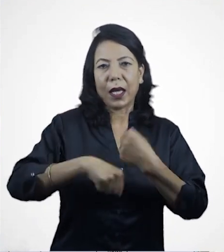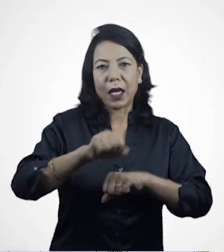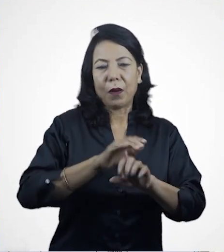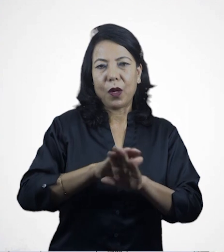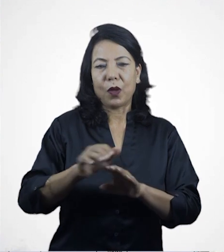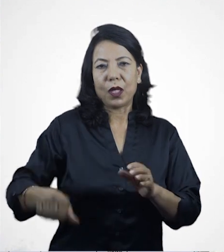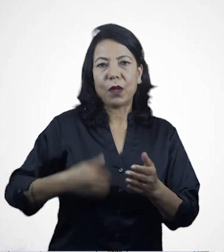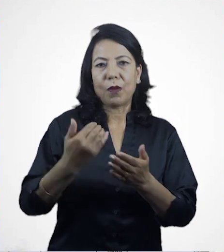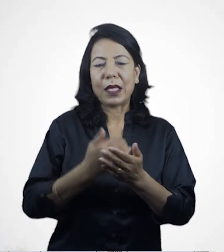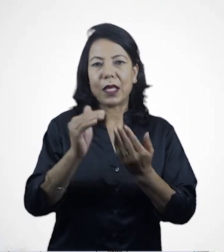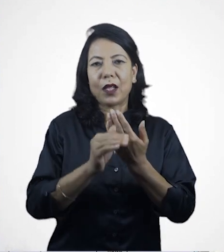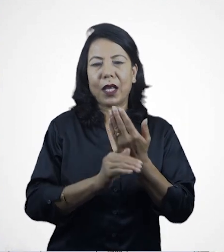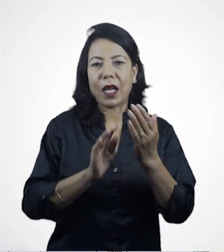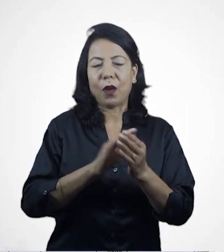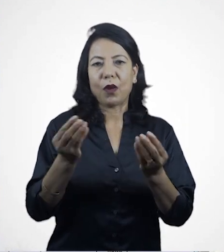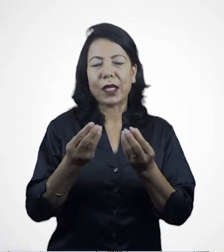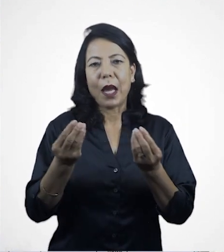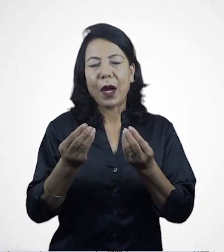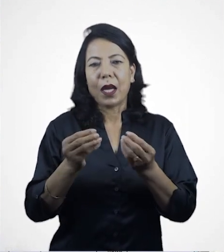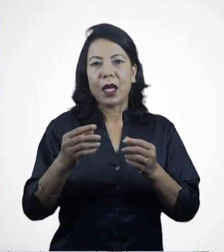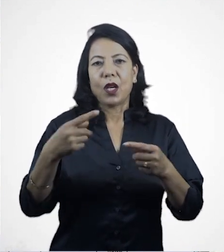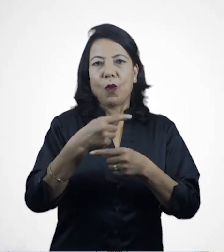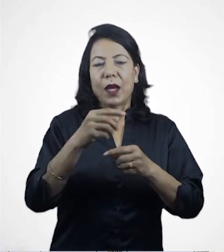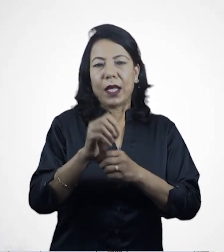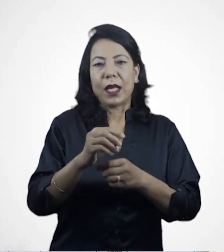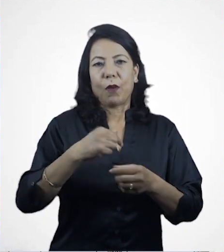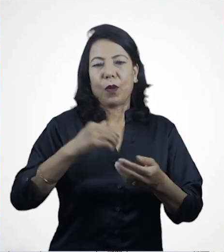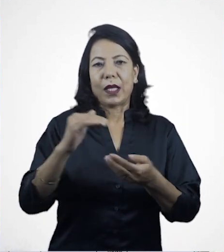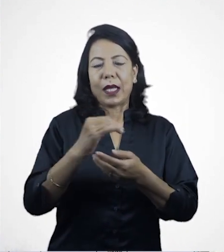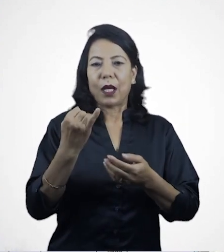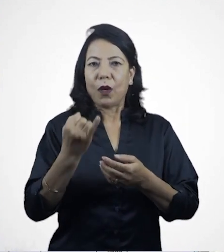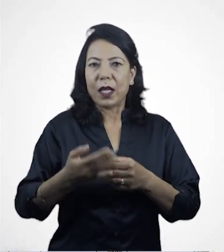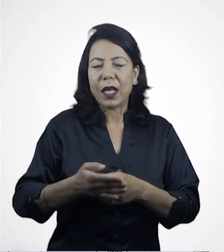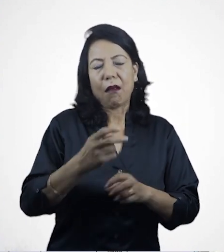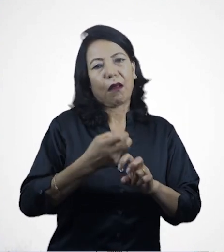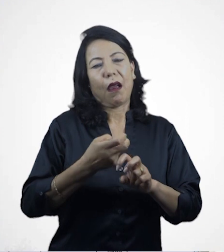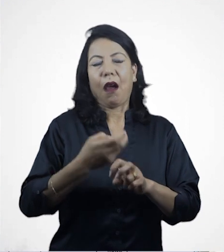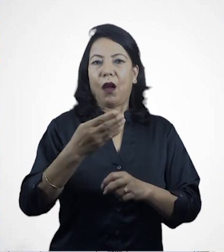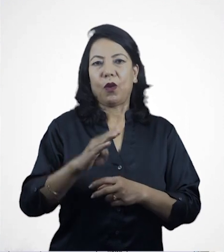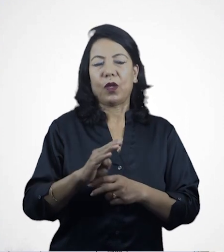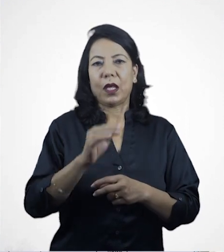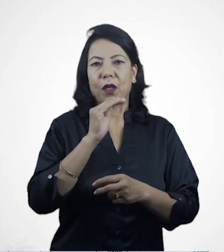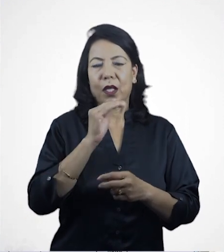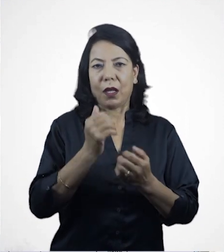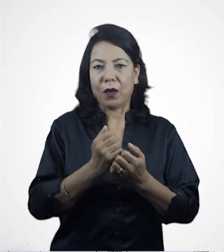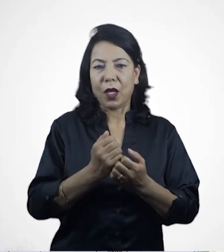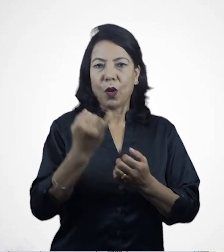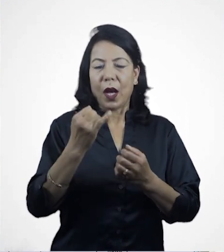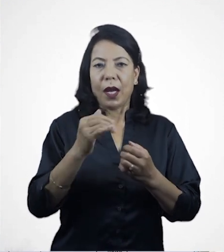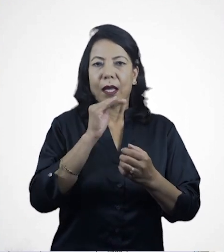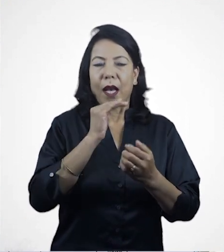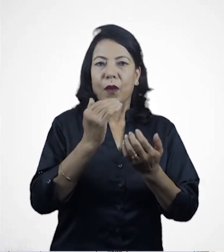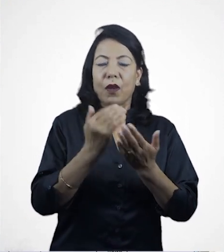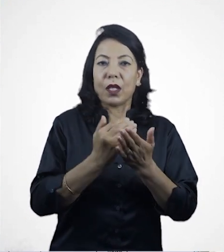लाव लाइफ श्कील अरू बँछू स्मyल एल एक्ज़ल दीदा है अमरे थाला ट्रेर्निग मा देख लोग अने चाला ट्रेनिक